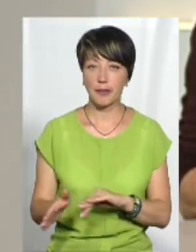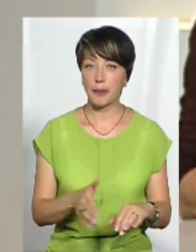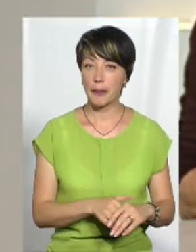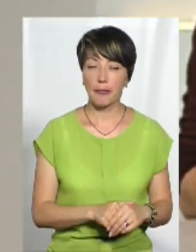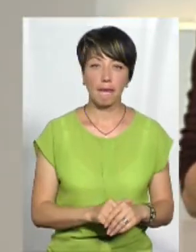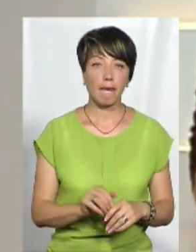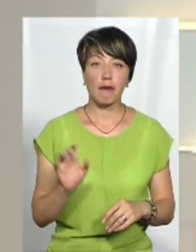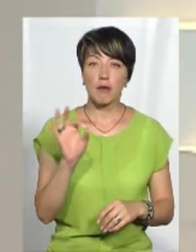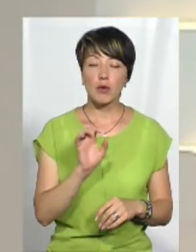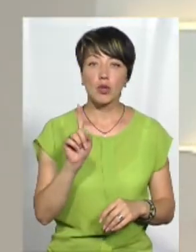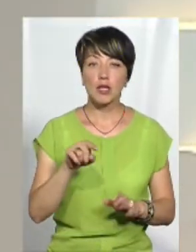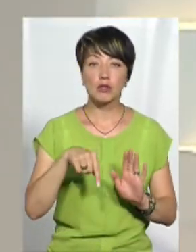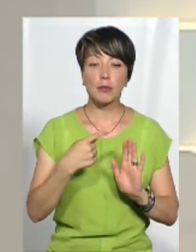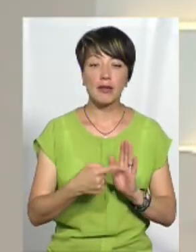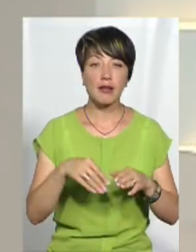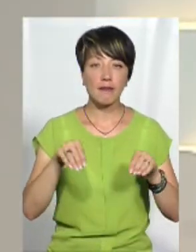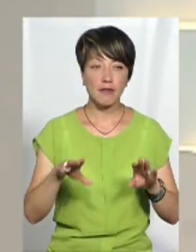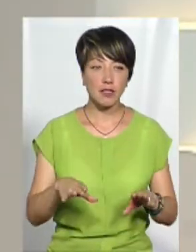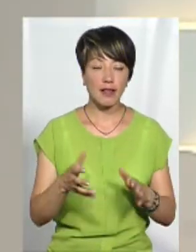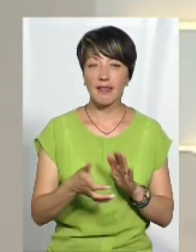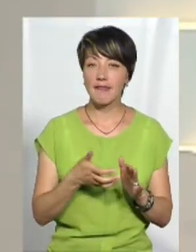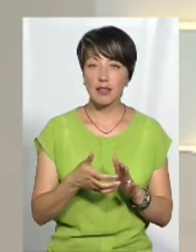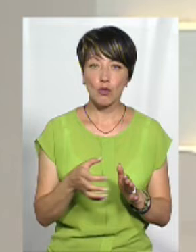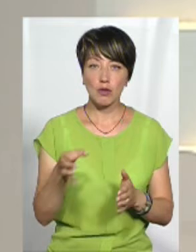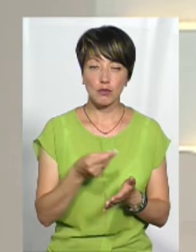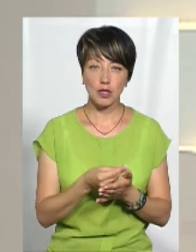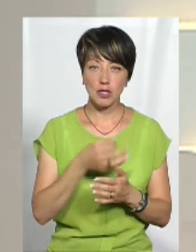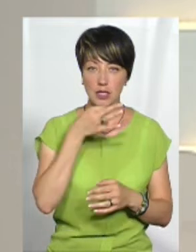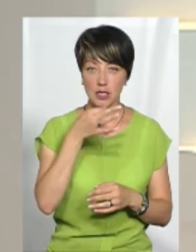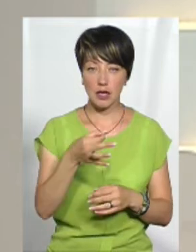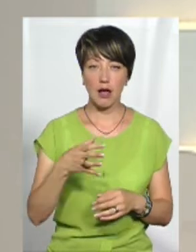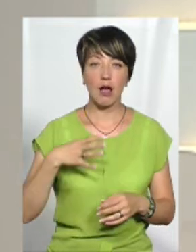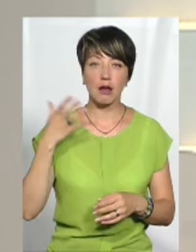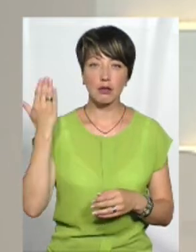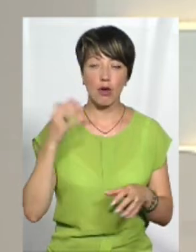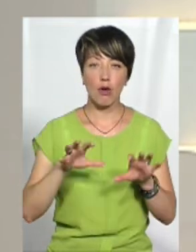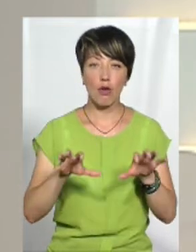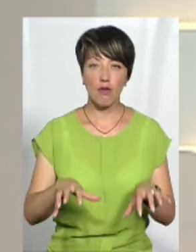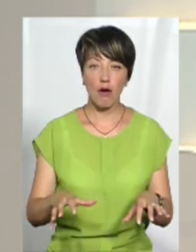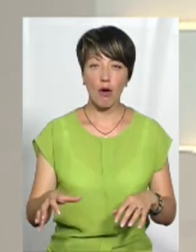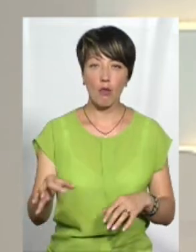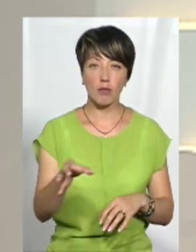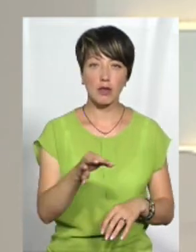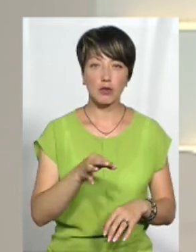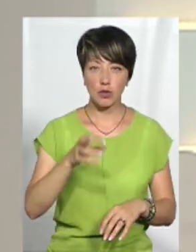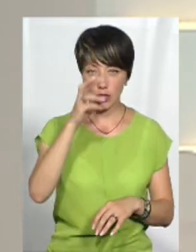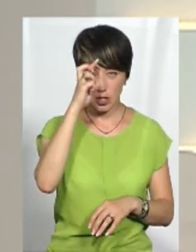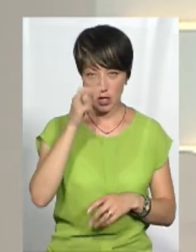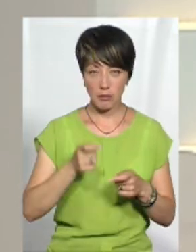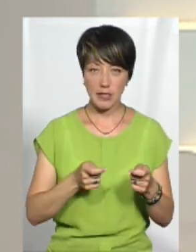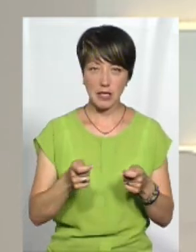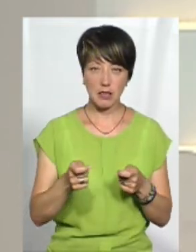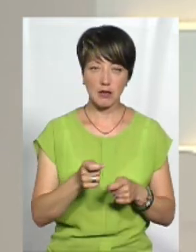щоб вирішити питання у такий спосіб, не вистачить обласного бюджету, сказав екс-голова Хмельницької обласної